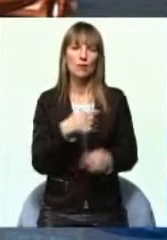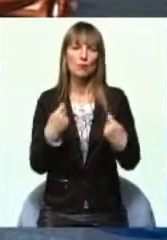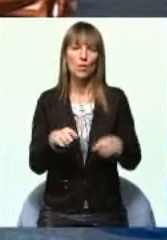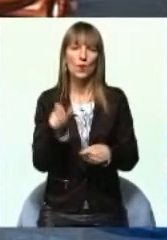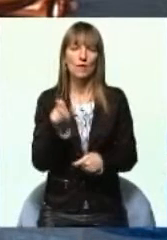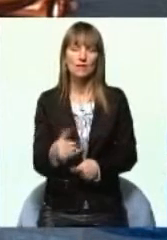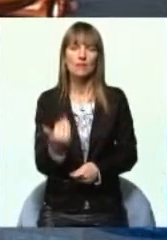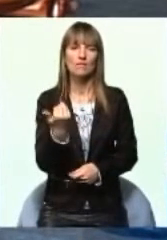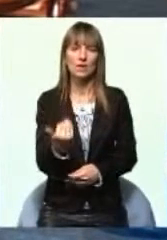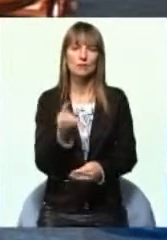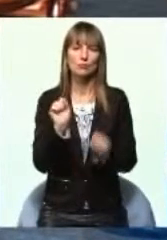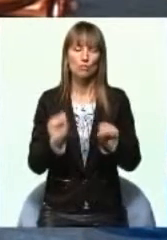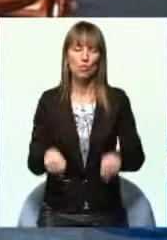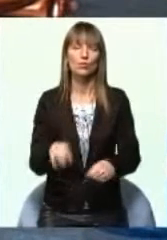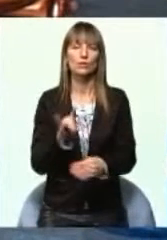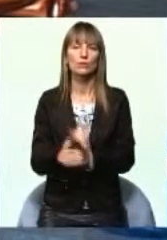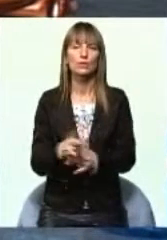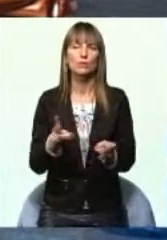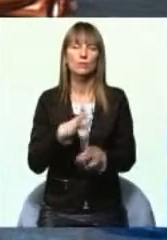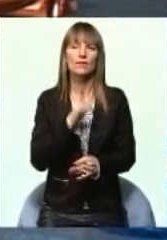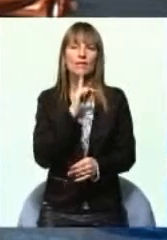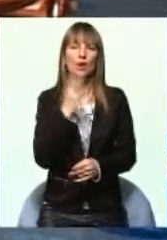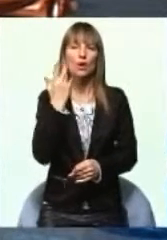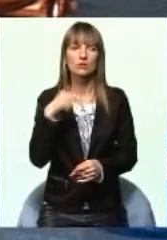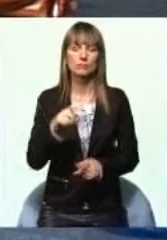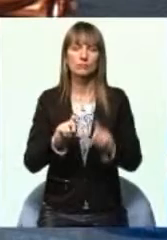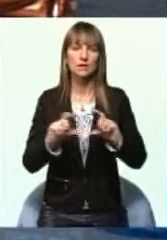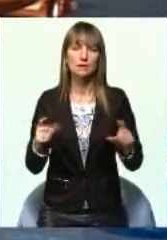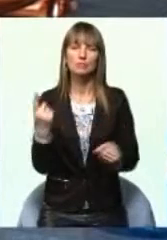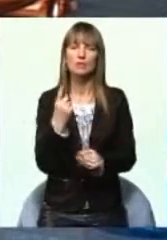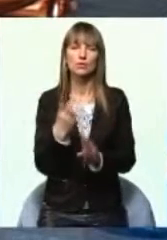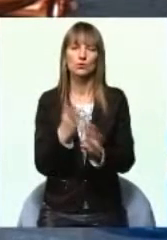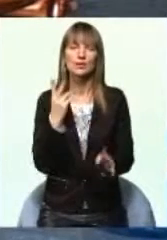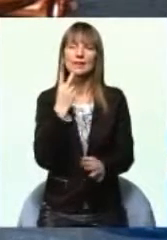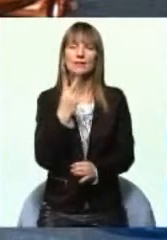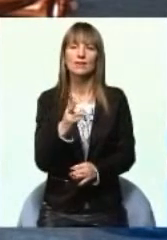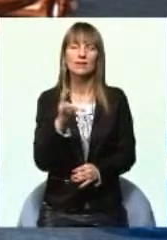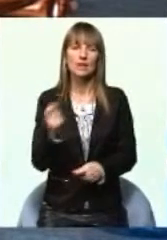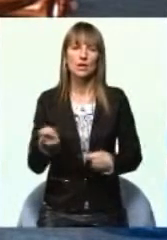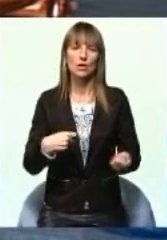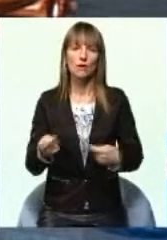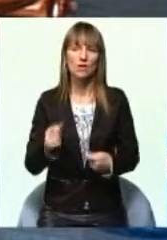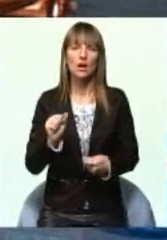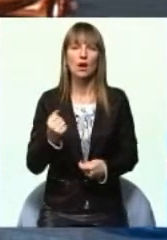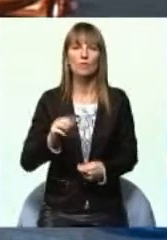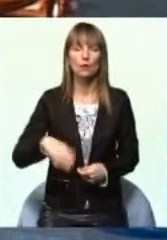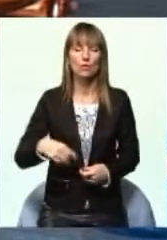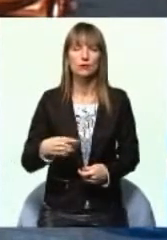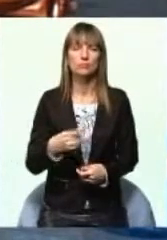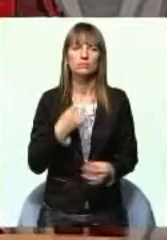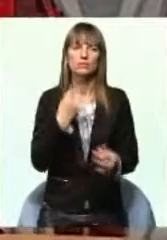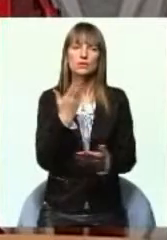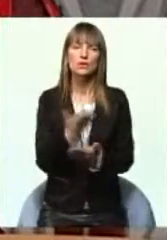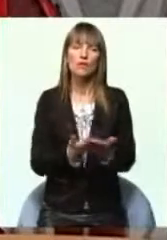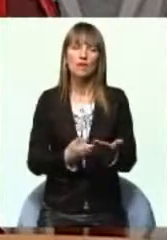вас обдурити. Ну, тобто бути пильними, коли йдете до магазину, в першу чергу дивіться на сам товар, а вже потім радитися з продавцем, що